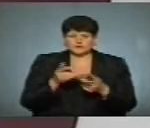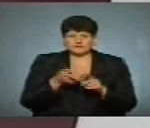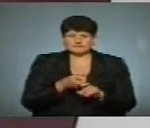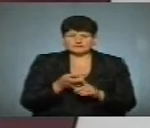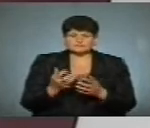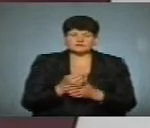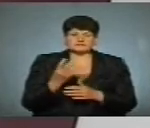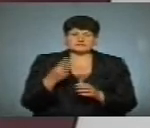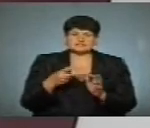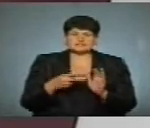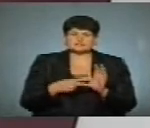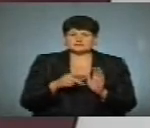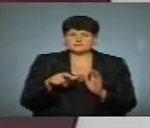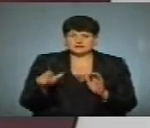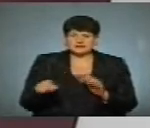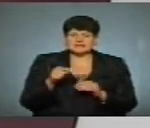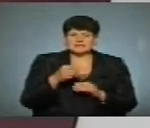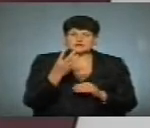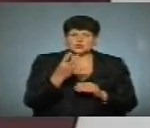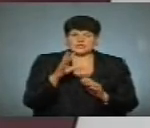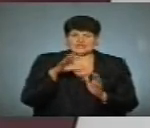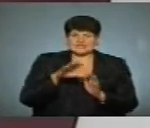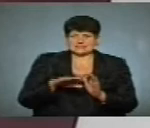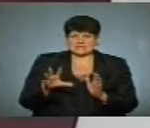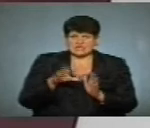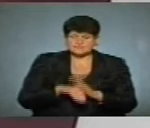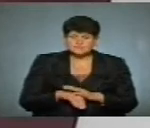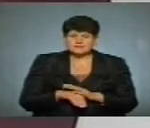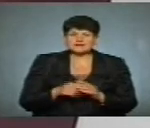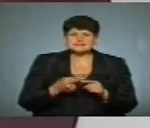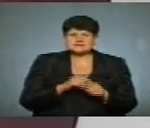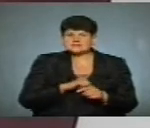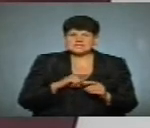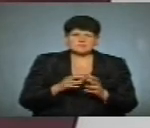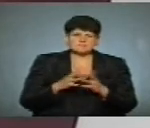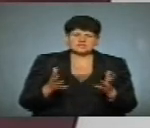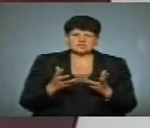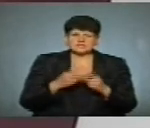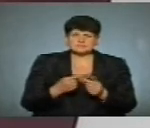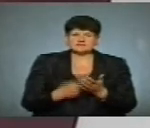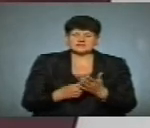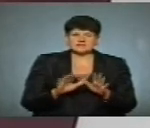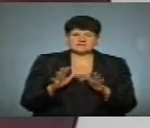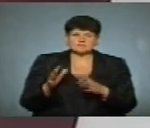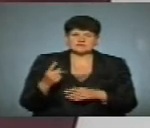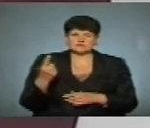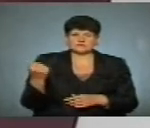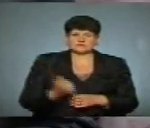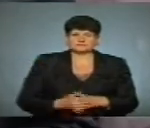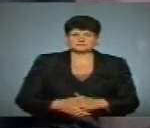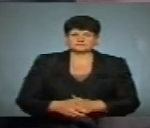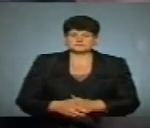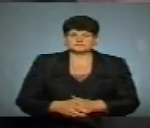виявили 27 осіб, з них троє дітей, розповів епідеміолог. Це найбільша кількість підтверджених випадків за